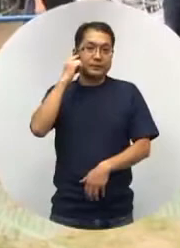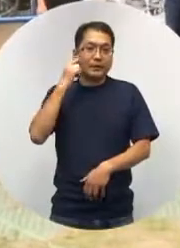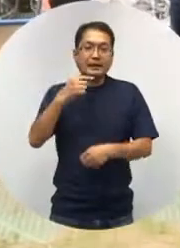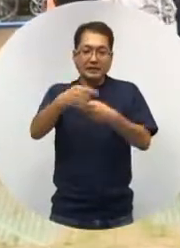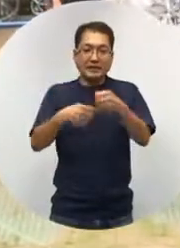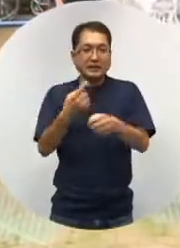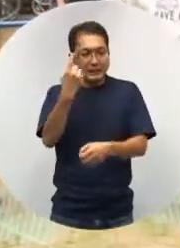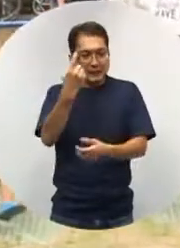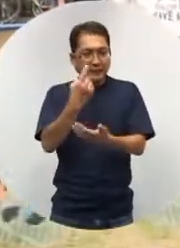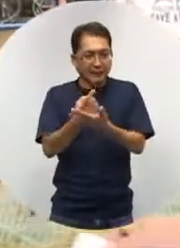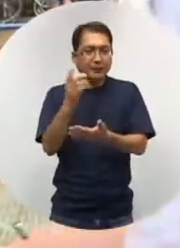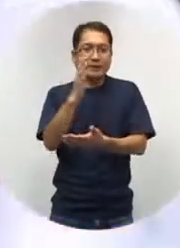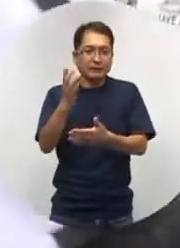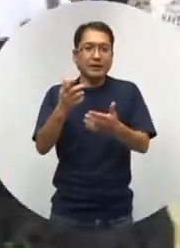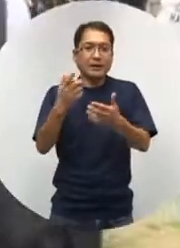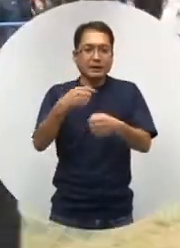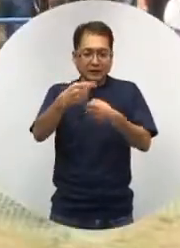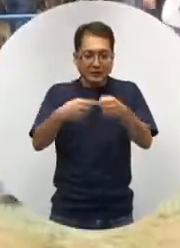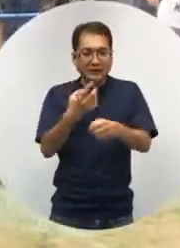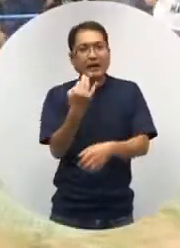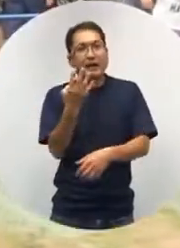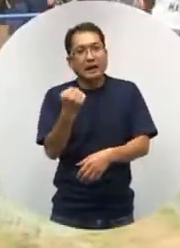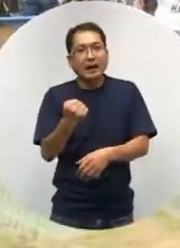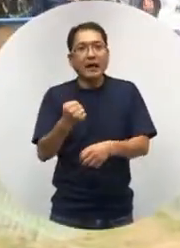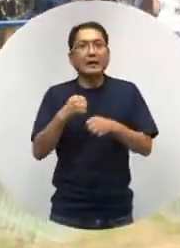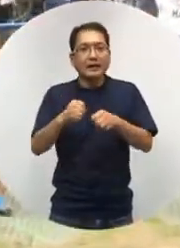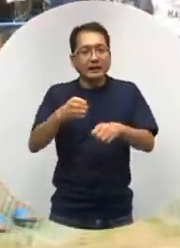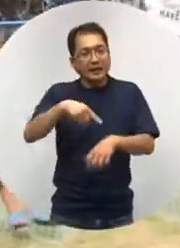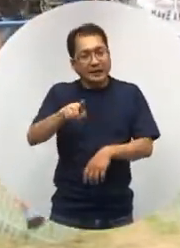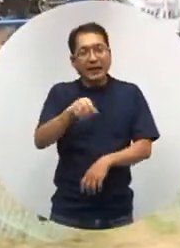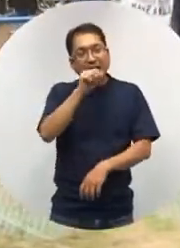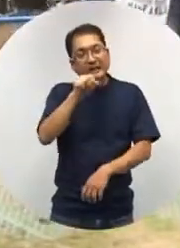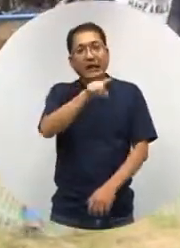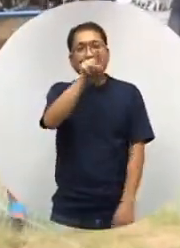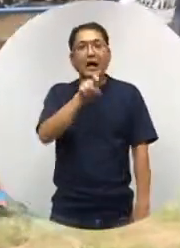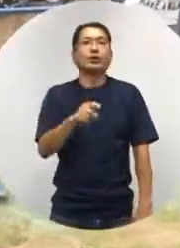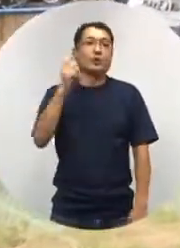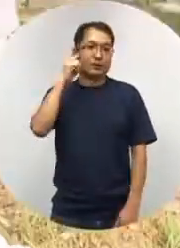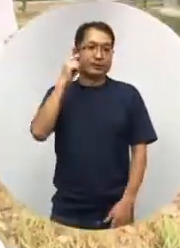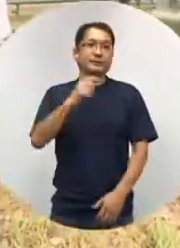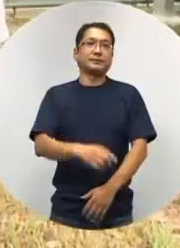年と言わず年に何回かやっていけたらいいかなと思います。